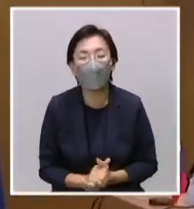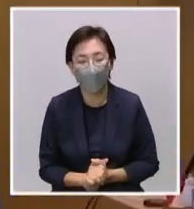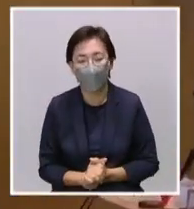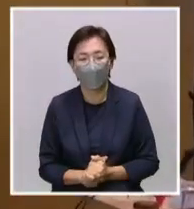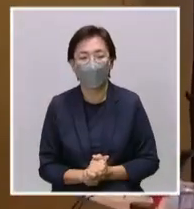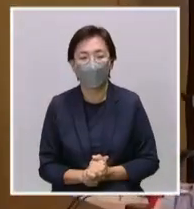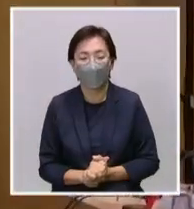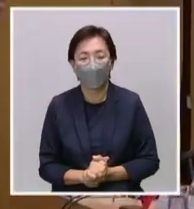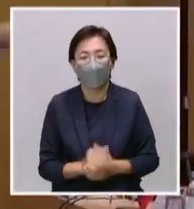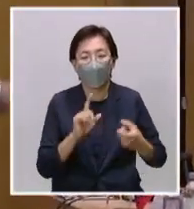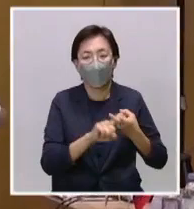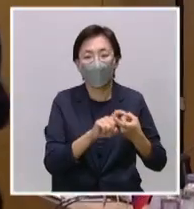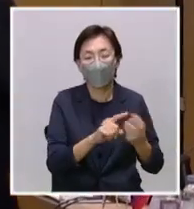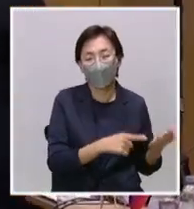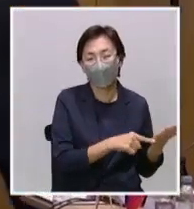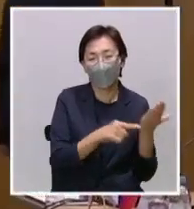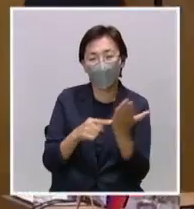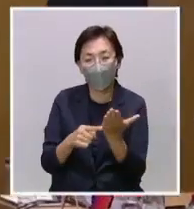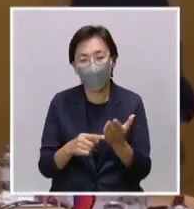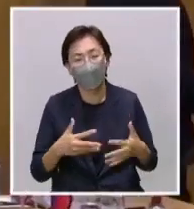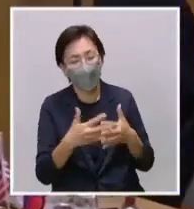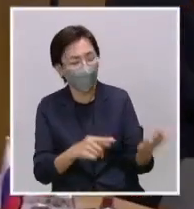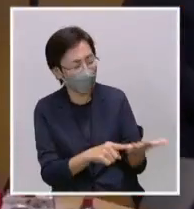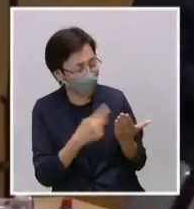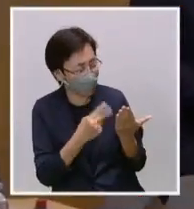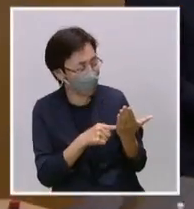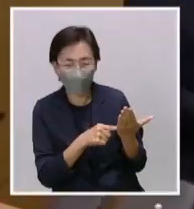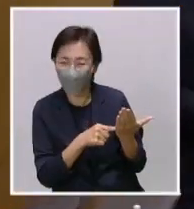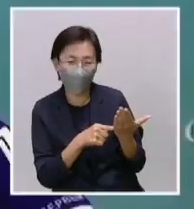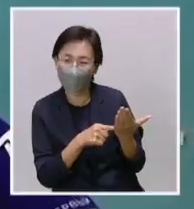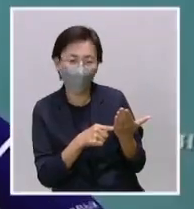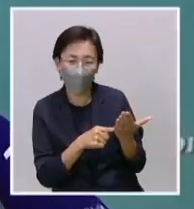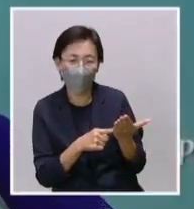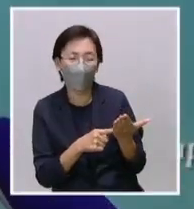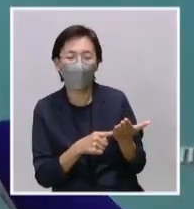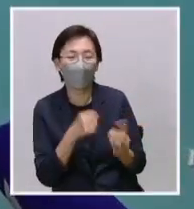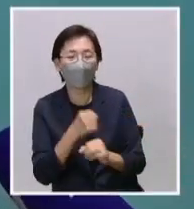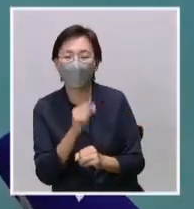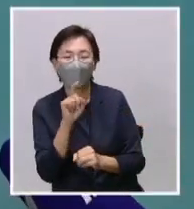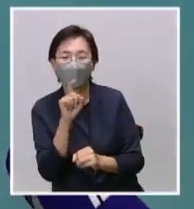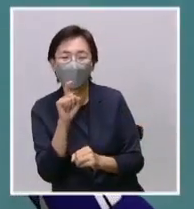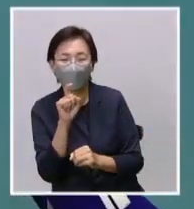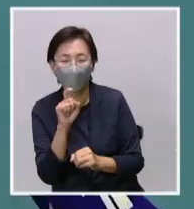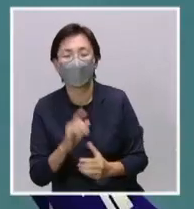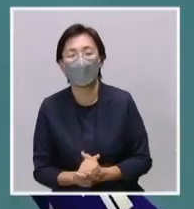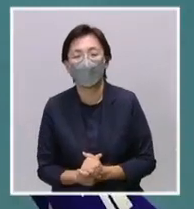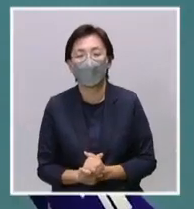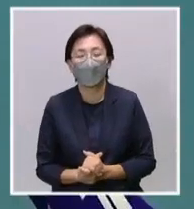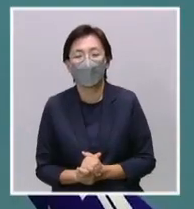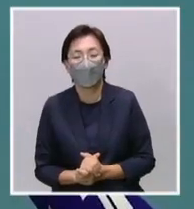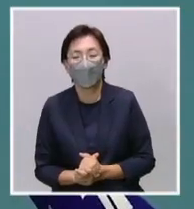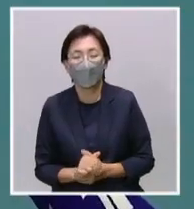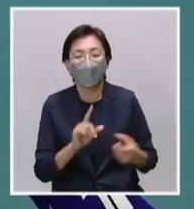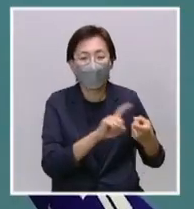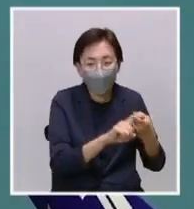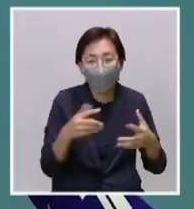หลายข้อที่รัสเซียเรียกร้องมานั้นสหรัฐก็มองว่าเป็นไปไม่ได้ตั้งแต่ยังไม่เริ่มคุยเลยนะคะทำให้ต่างฝ่ายต่างก็ลด